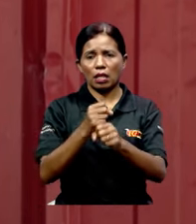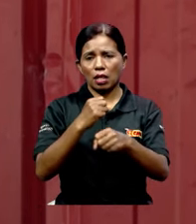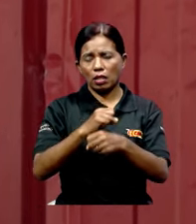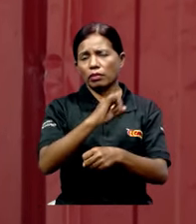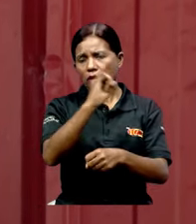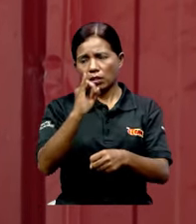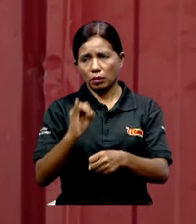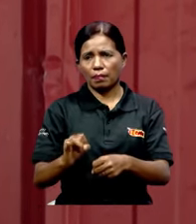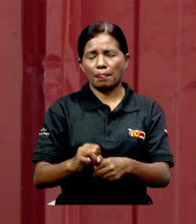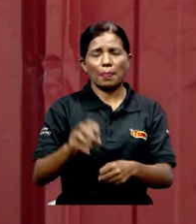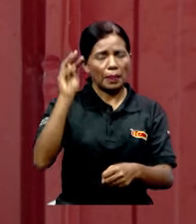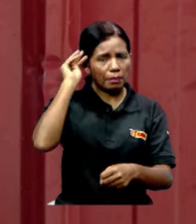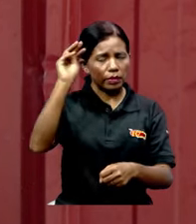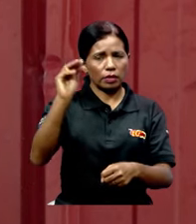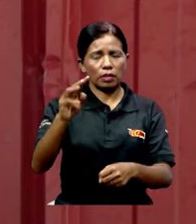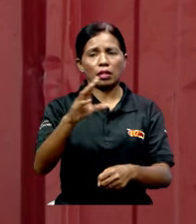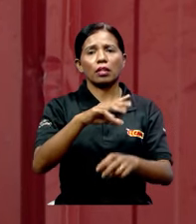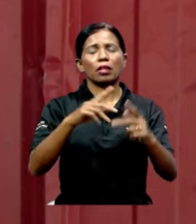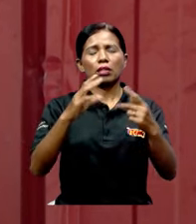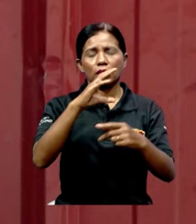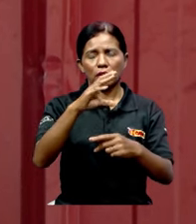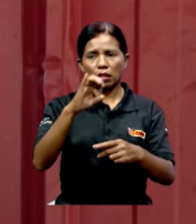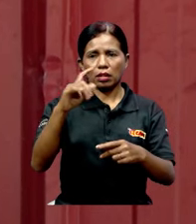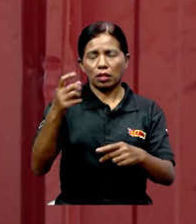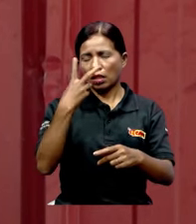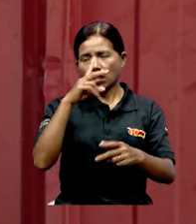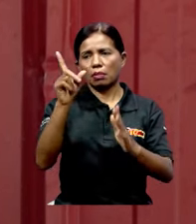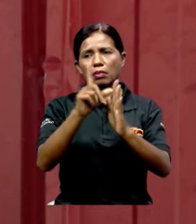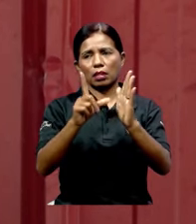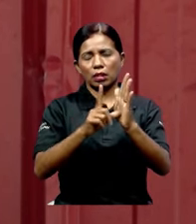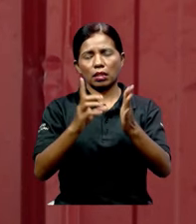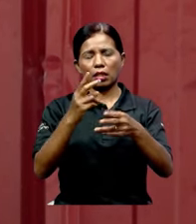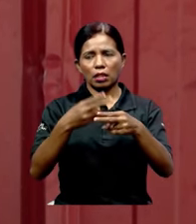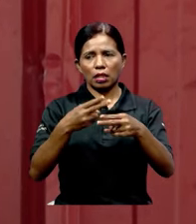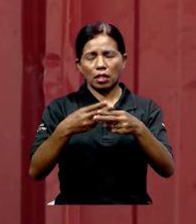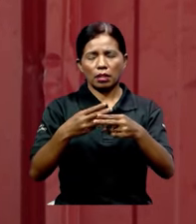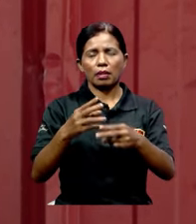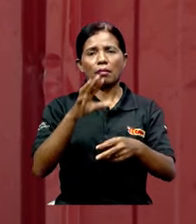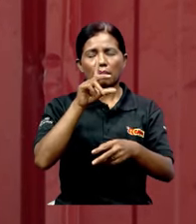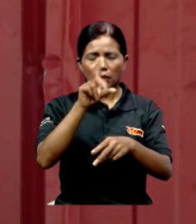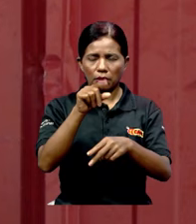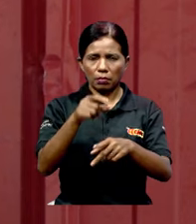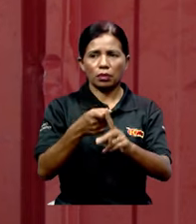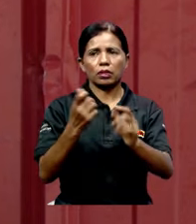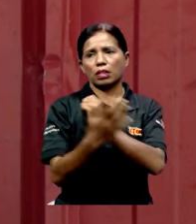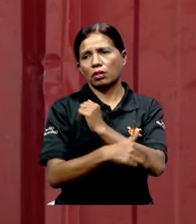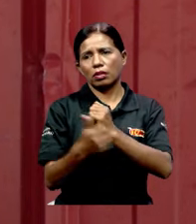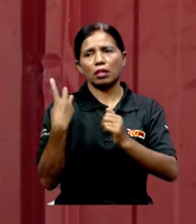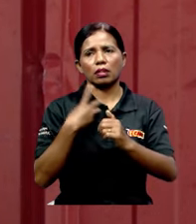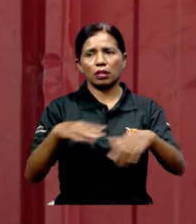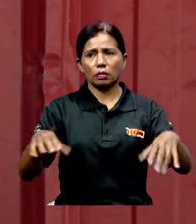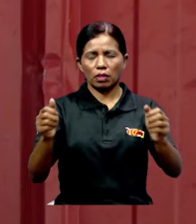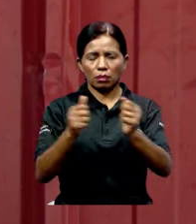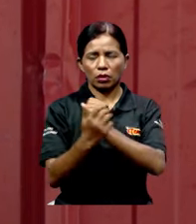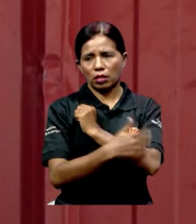iha Ministeru Komersu Industri favor ida, haremos lista na ang manu nebe matama hosi na saun serselu, kida nebe itamos tenke koordena ho na saun